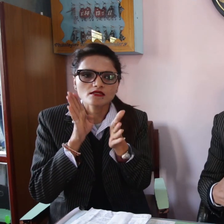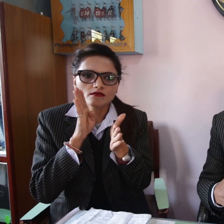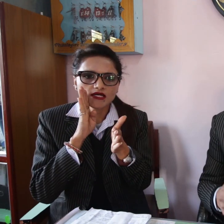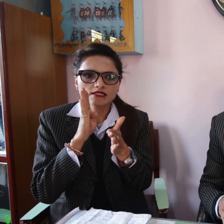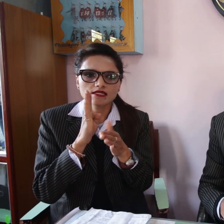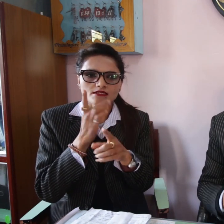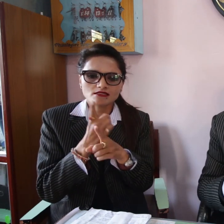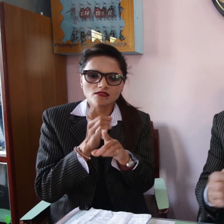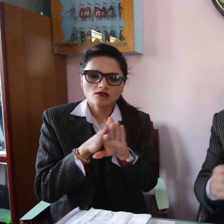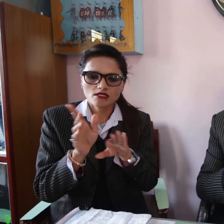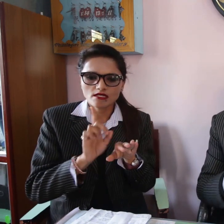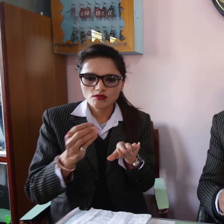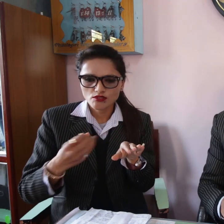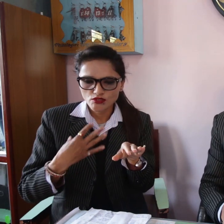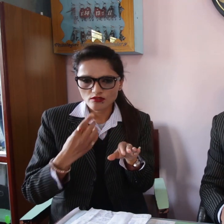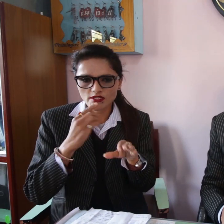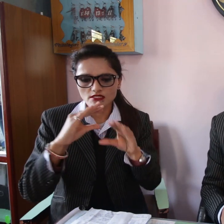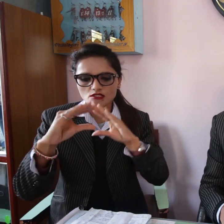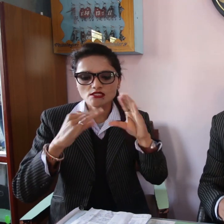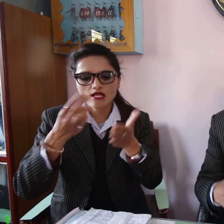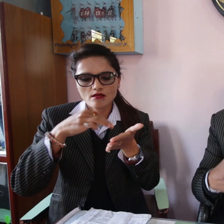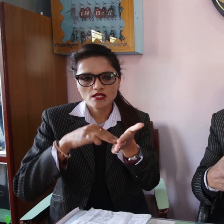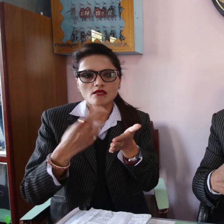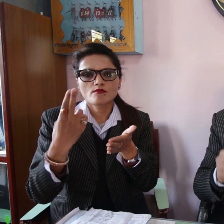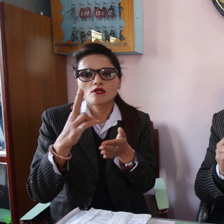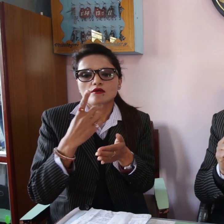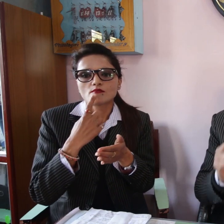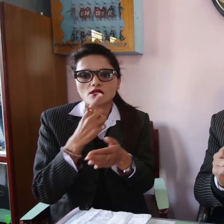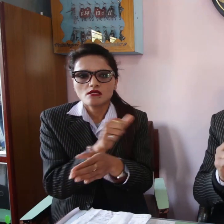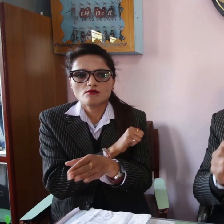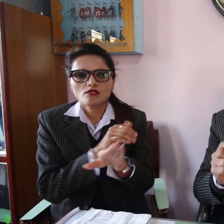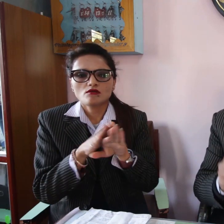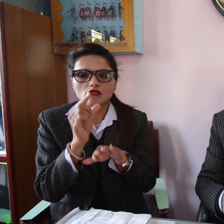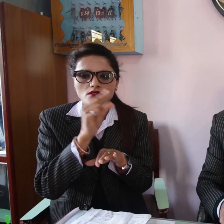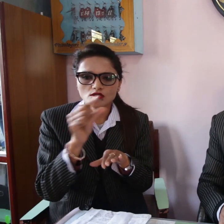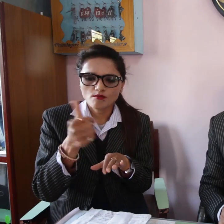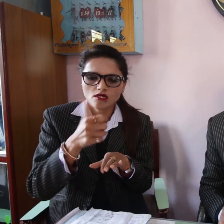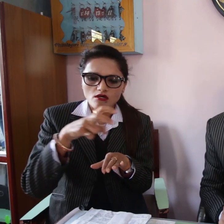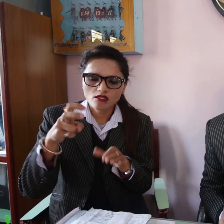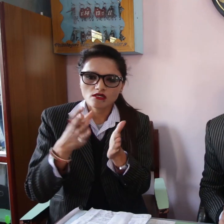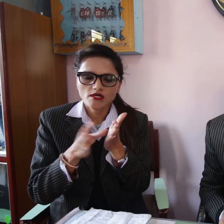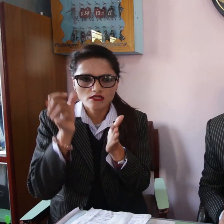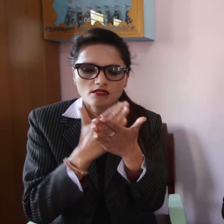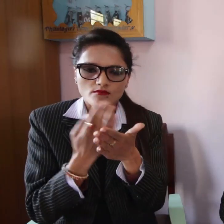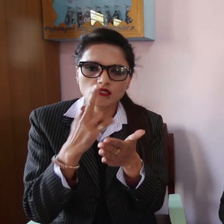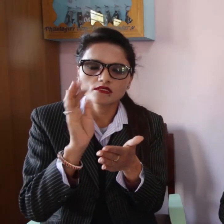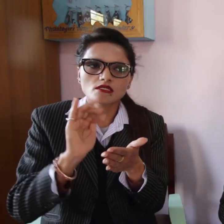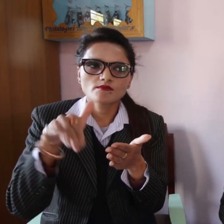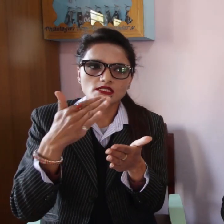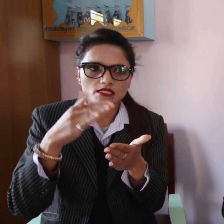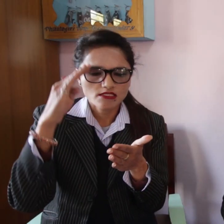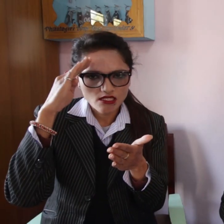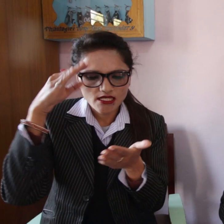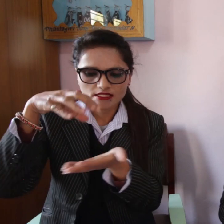यवडा राम्योट्यों बने संचार माट्यम बैड्यों बने उन्ले चाहि यवडा स्ब्ट अर्थवाट भूम्न सक्चा अरकारी